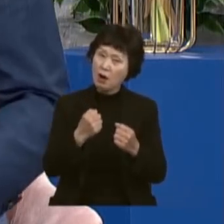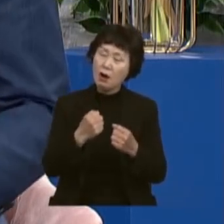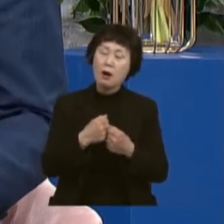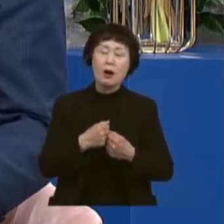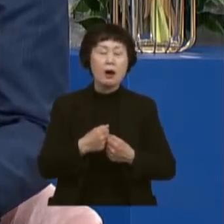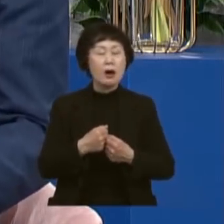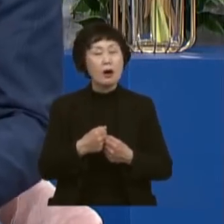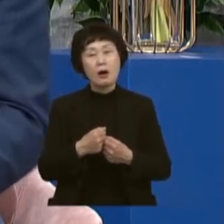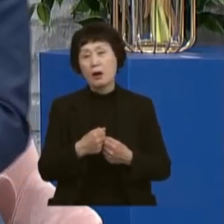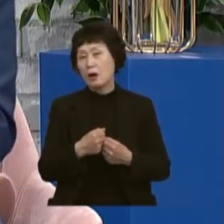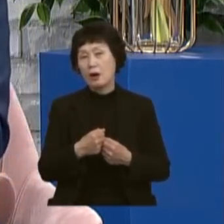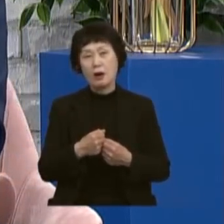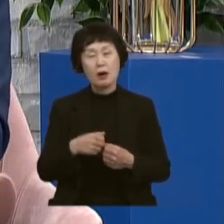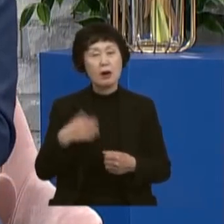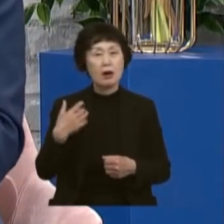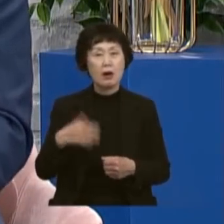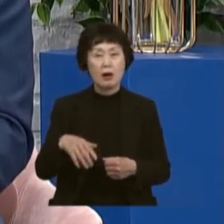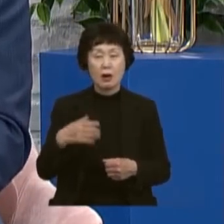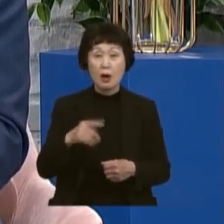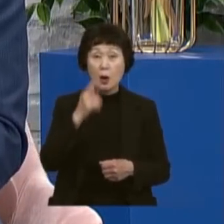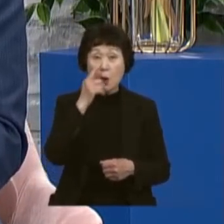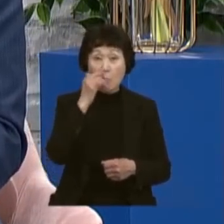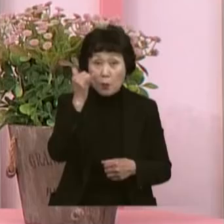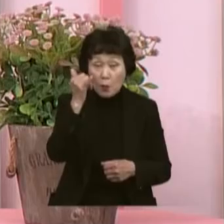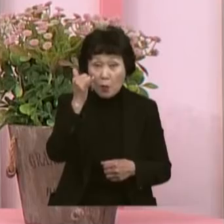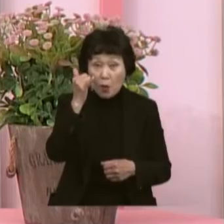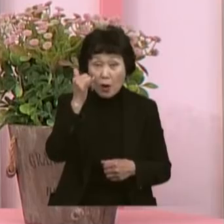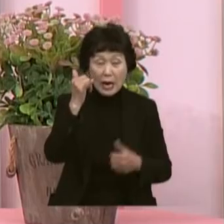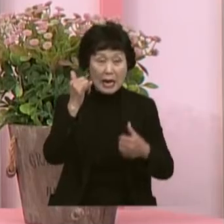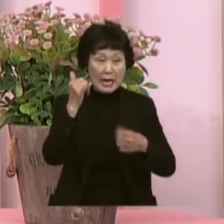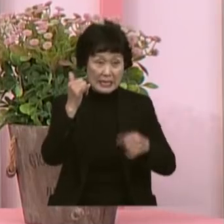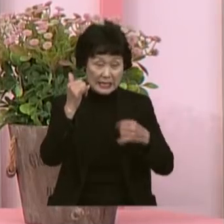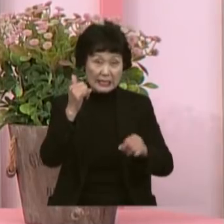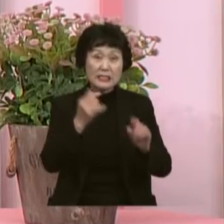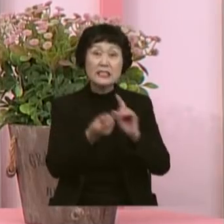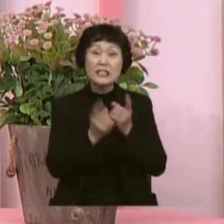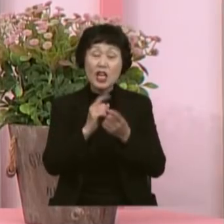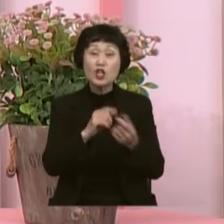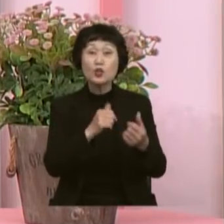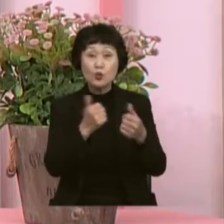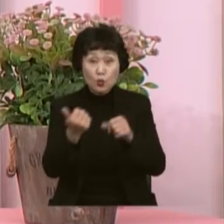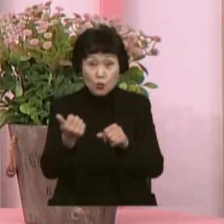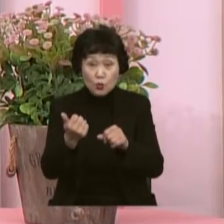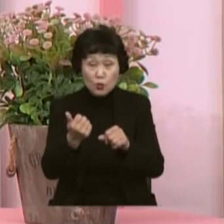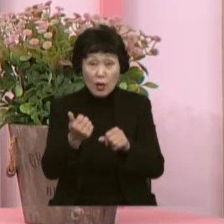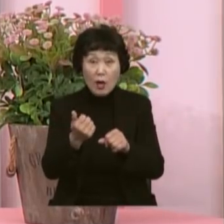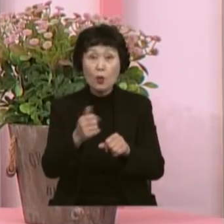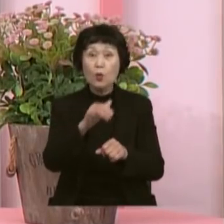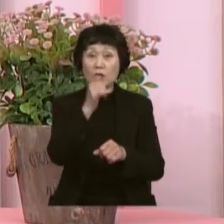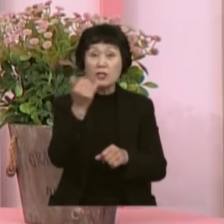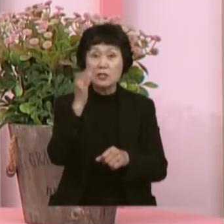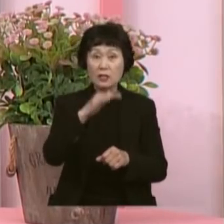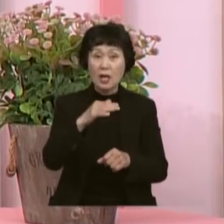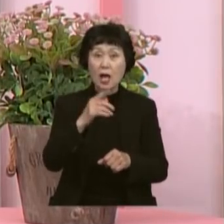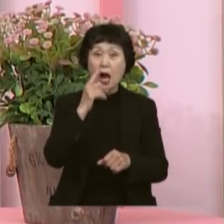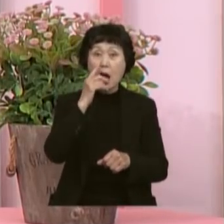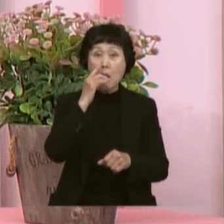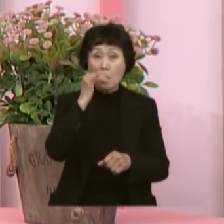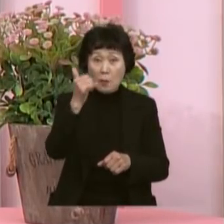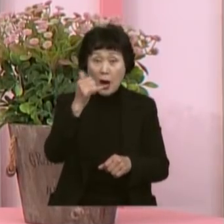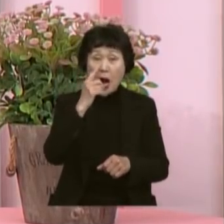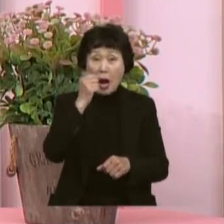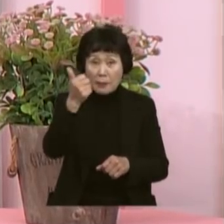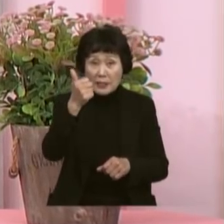아니, 야, 부모는 자식을 위해서 대신 죽어라 고생한다는데 이건 지가 살겠다고 지 새끼의 간을 뜯었나? 별 생각이